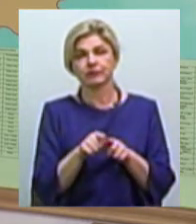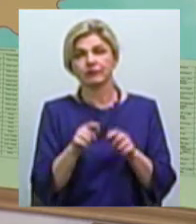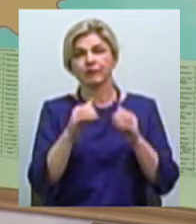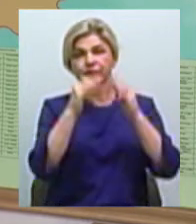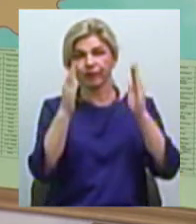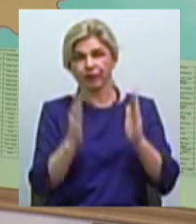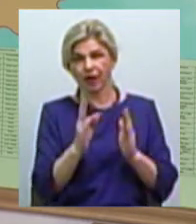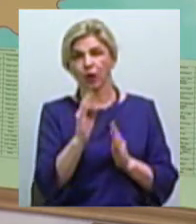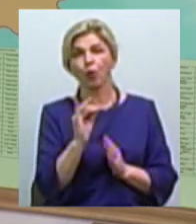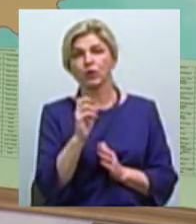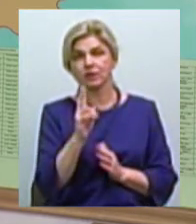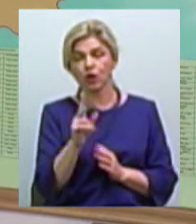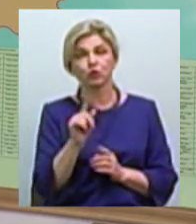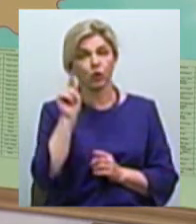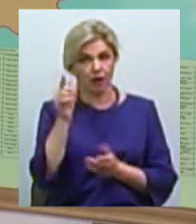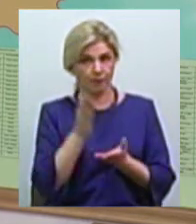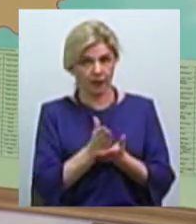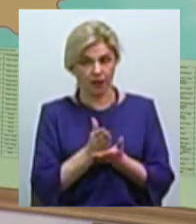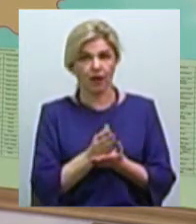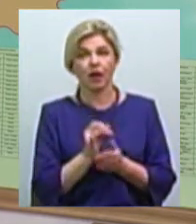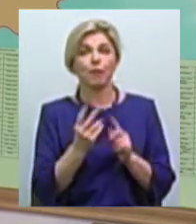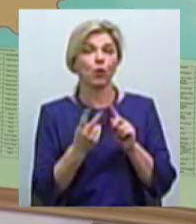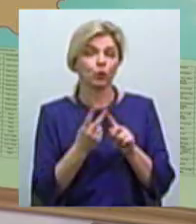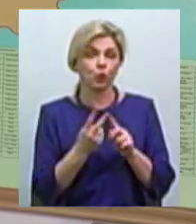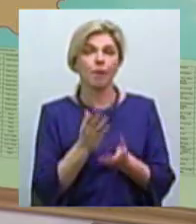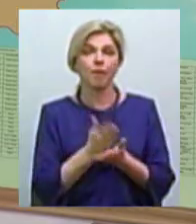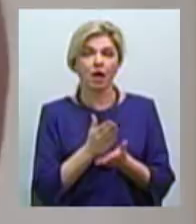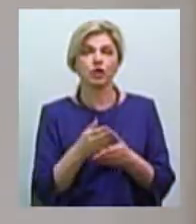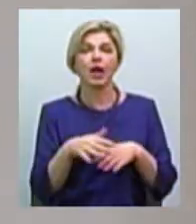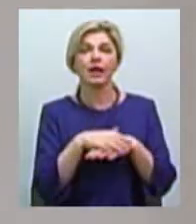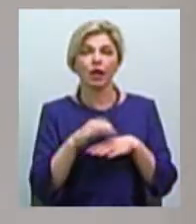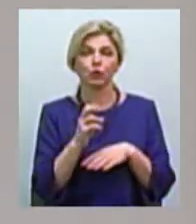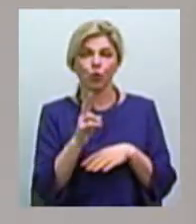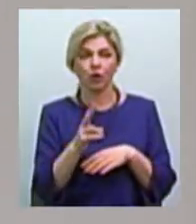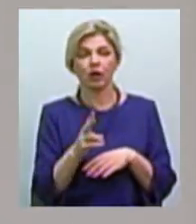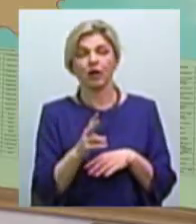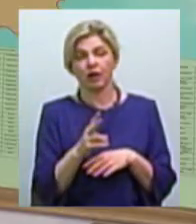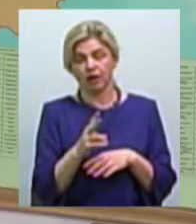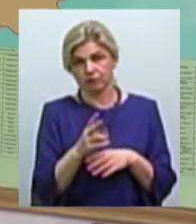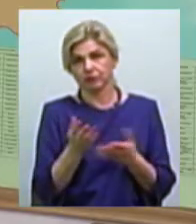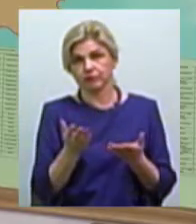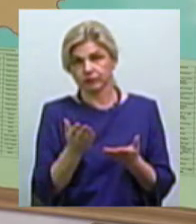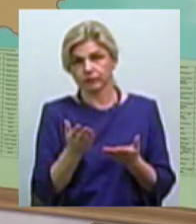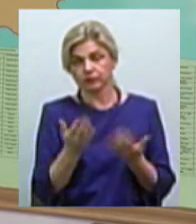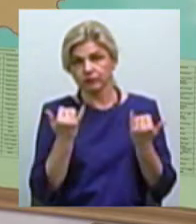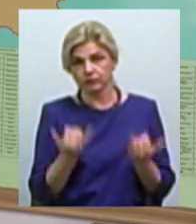зараз існують. І, по-друге, потрібно, маючи ринок, потрібно розвивати саме його. На сьогодні